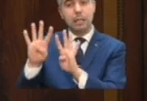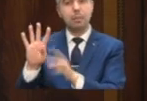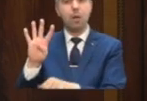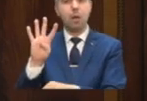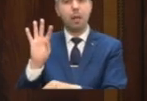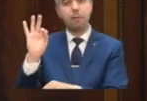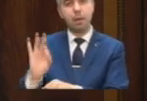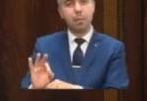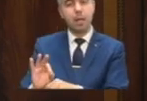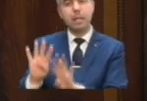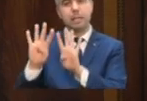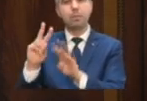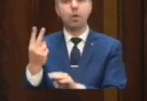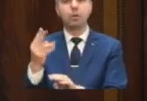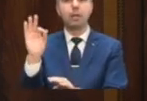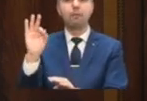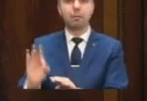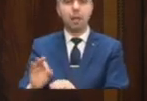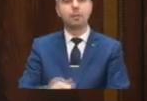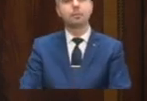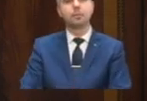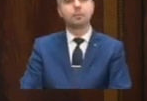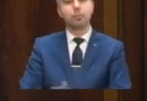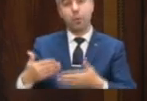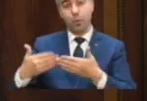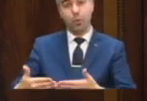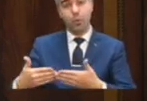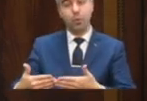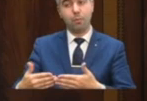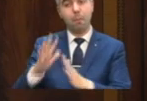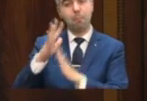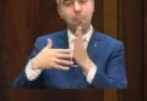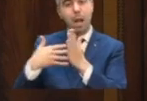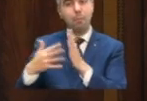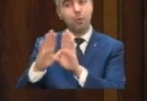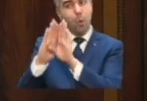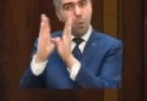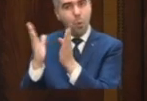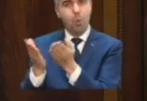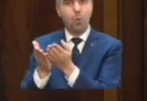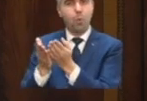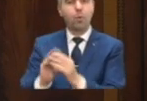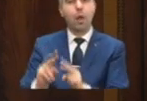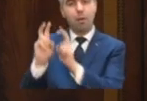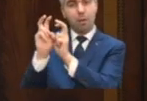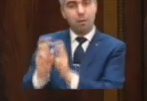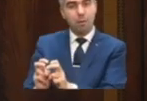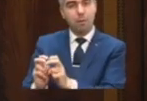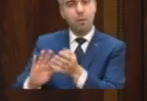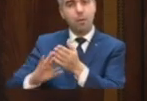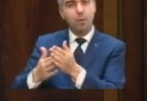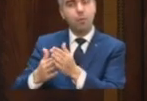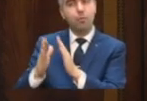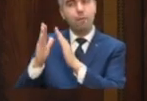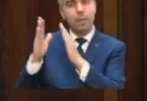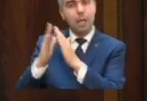إلى 28%. ونسجل اليوم أن هذه البرامج كلها ساهمت في تقليص العجز السكن على